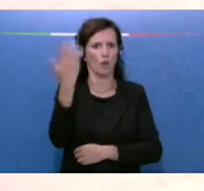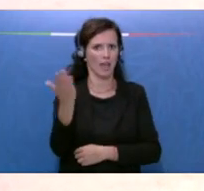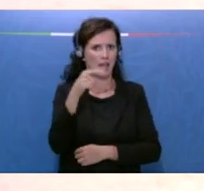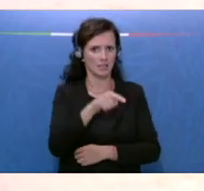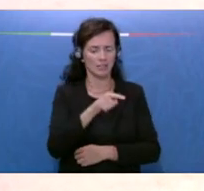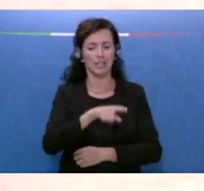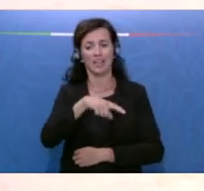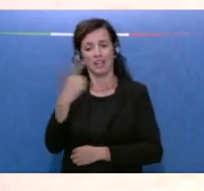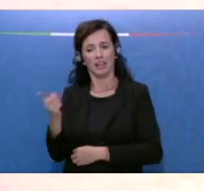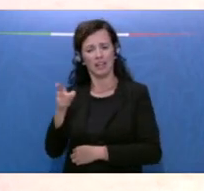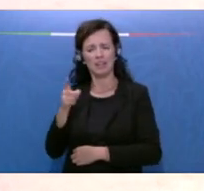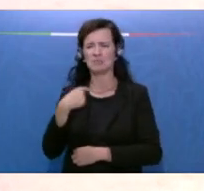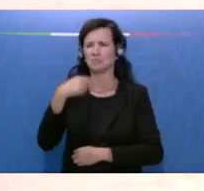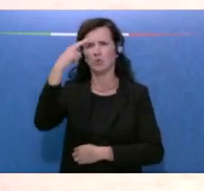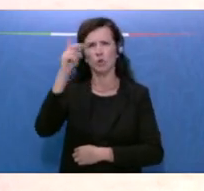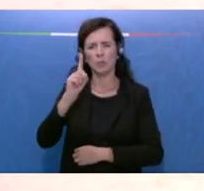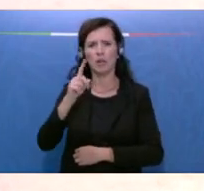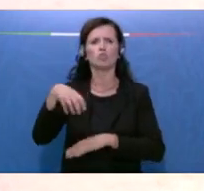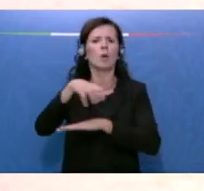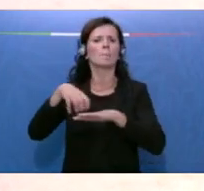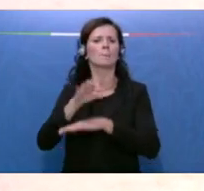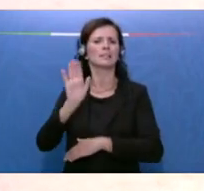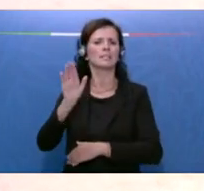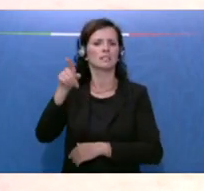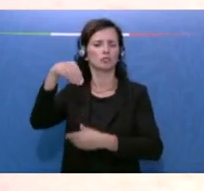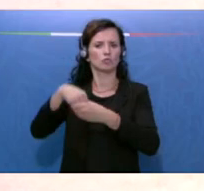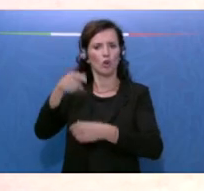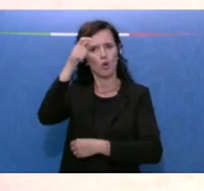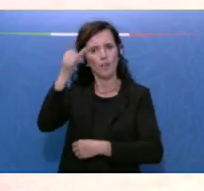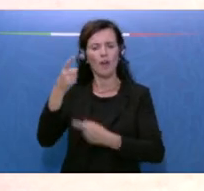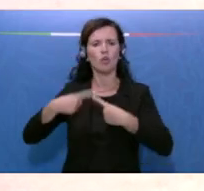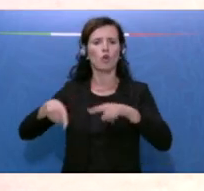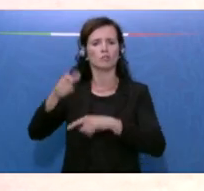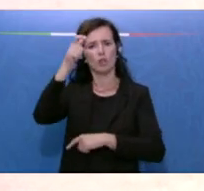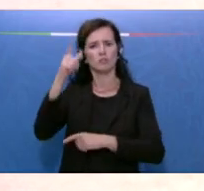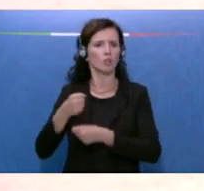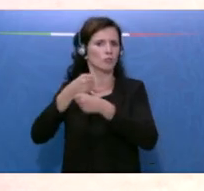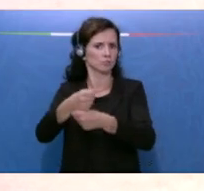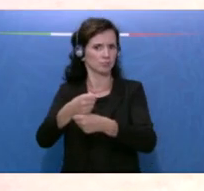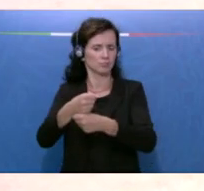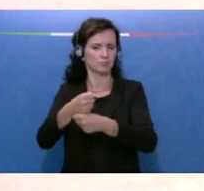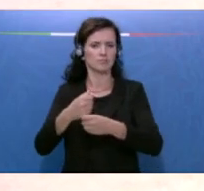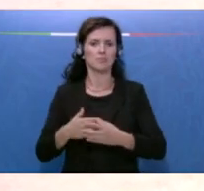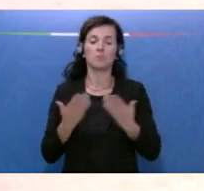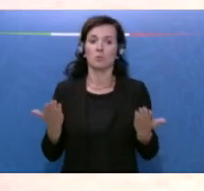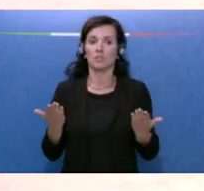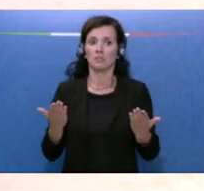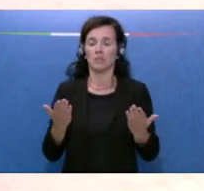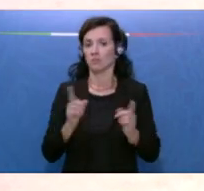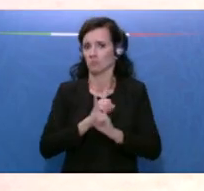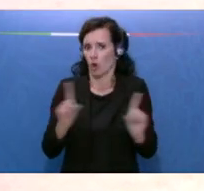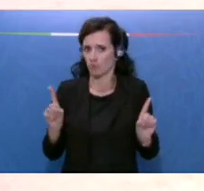dal non mi ricorda un altro ministro del governo del consiglio di stato e quindi noti il